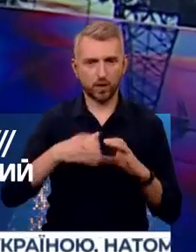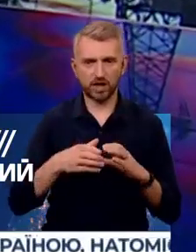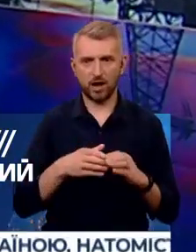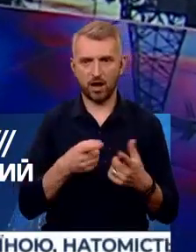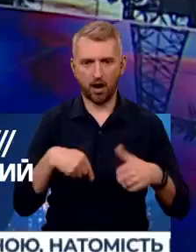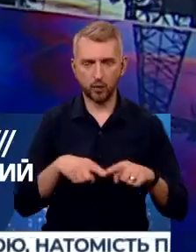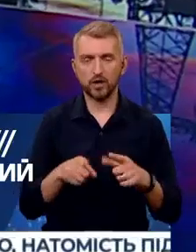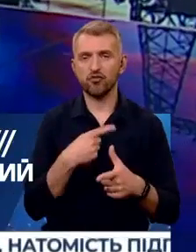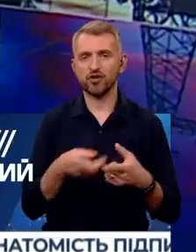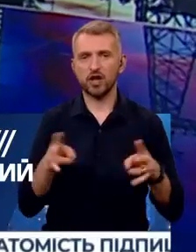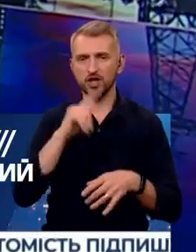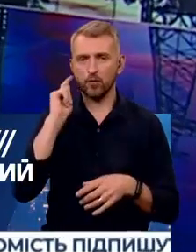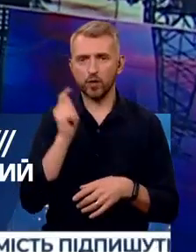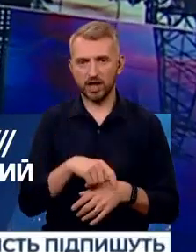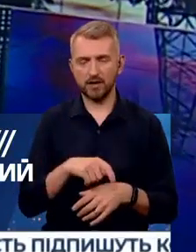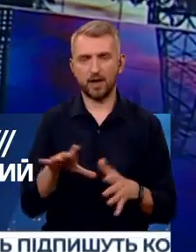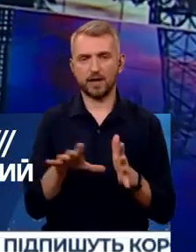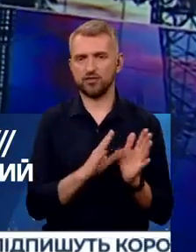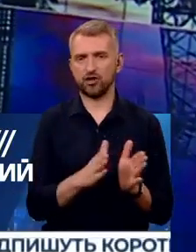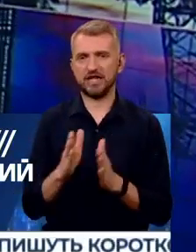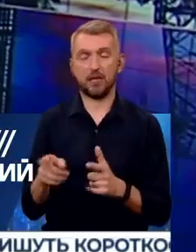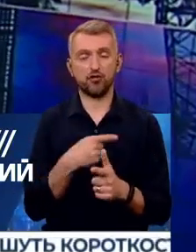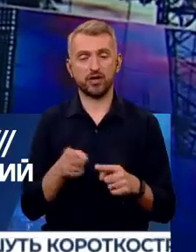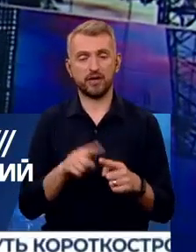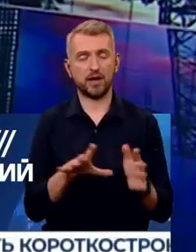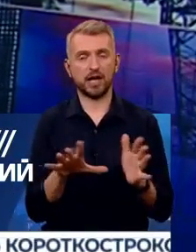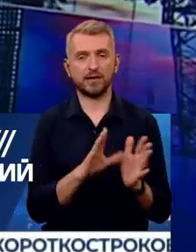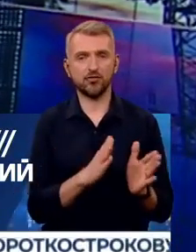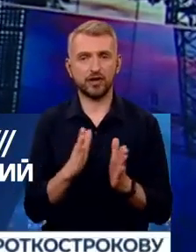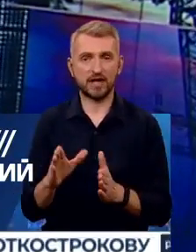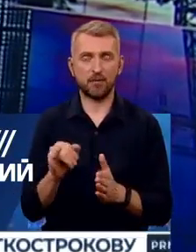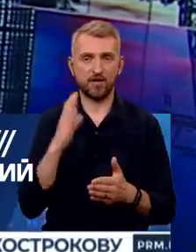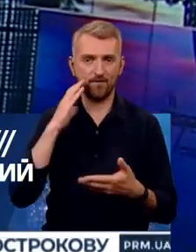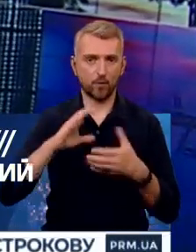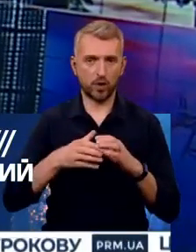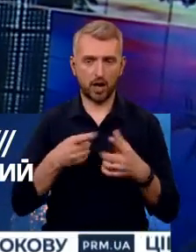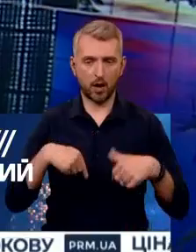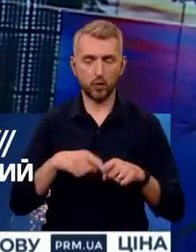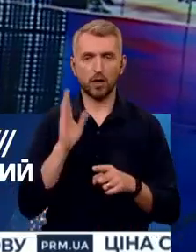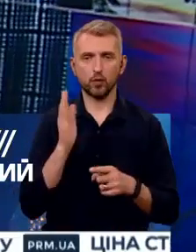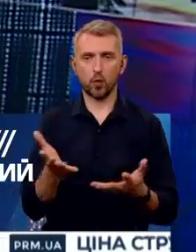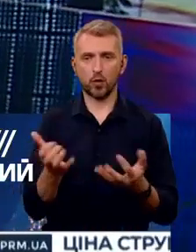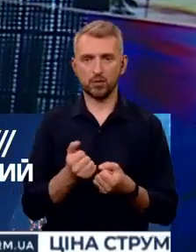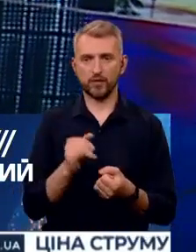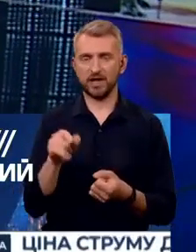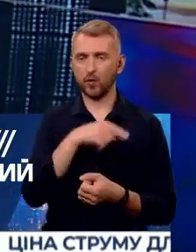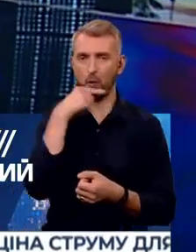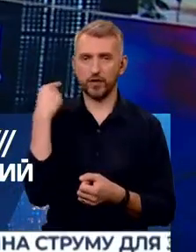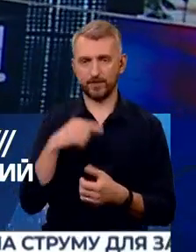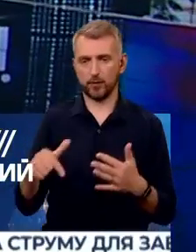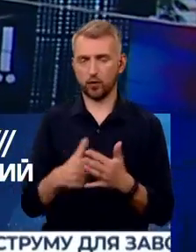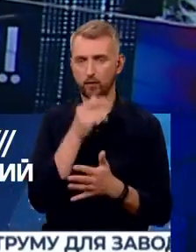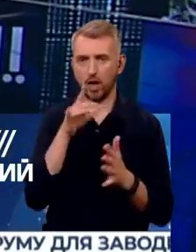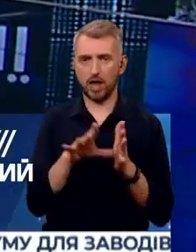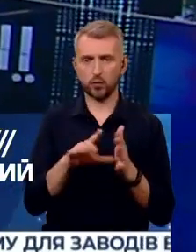і чи залишиться в Україні енергетична система. Чи ця енергетична система і вугільна галузь будуть отримувати з Росії знову